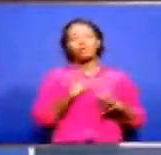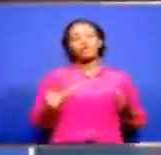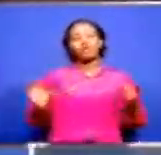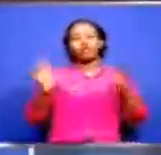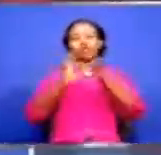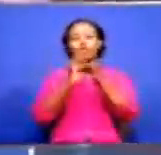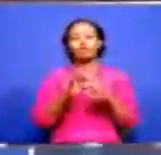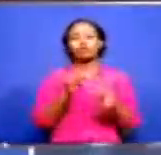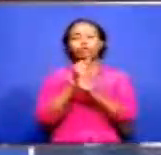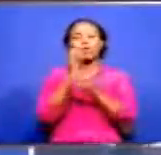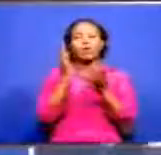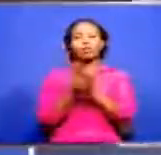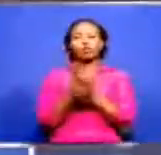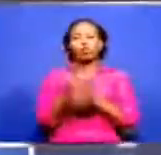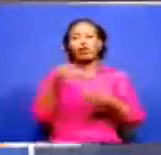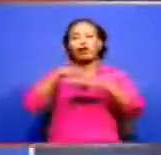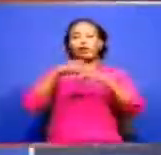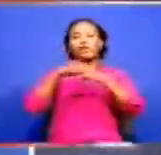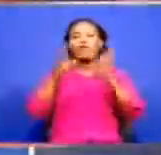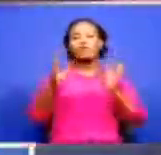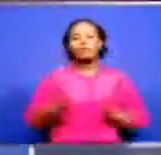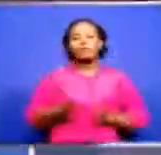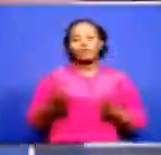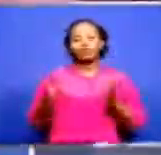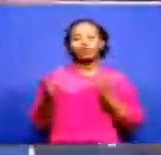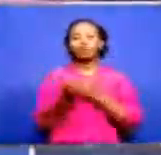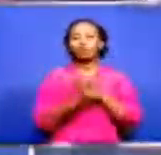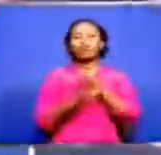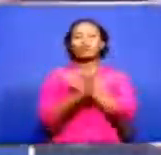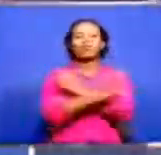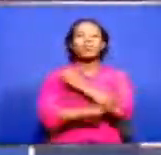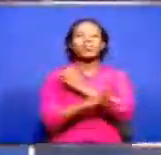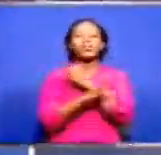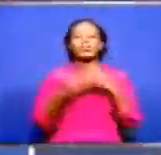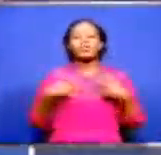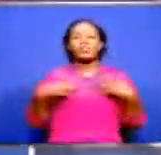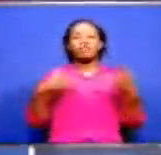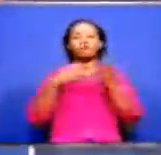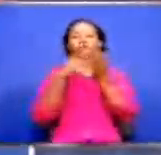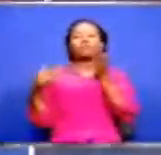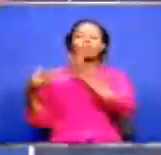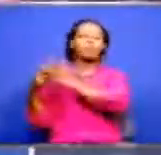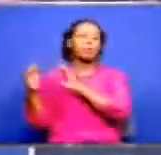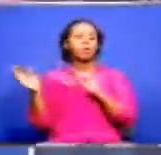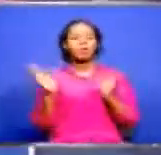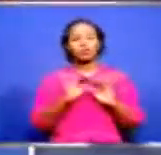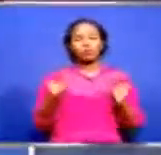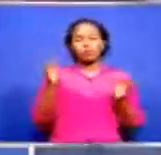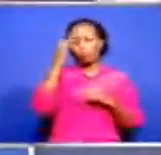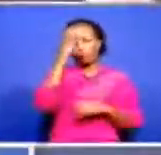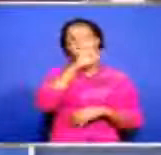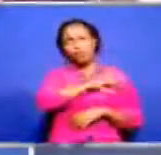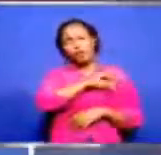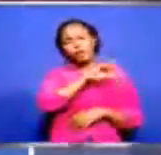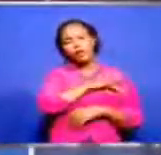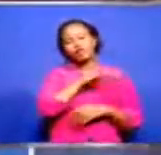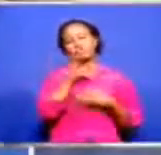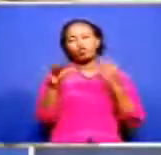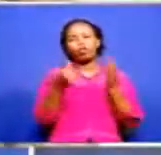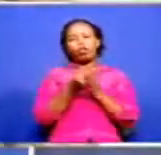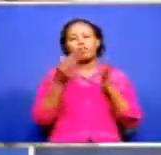kuhakikisha wawekezaji wa mataifa hayo mawili hawatakabiliwa na vikwazo katika azma zao kwa manufaa ya raia wa nchi zote